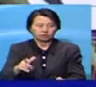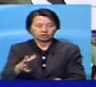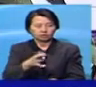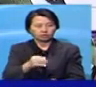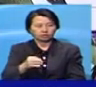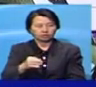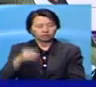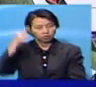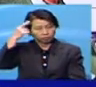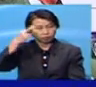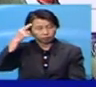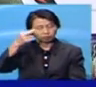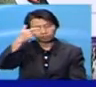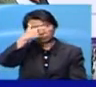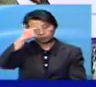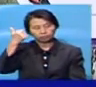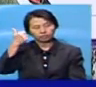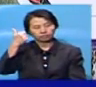mungkinlah